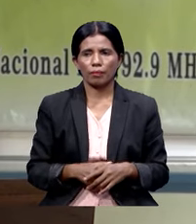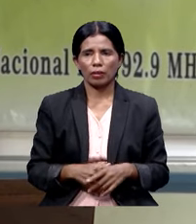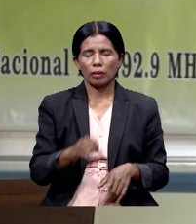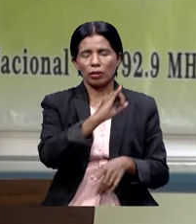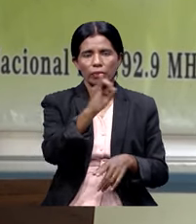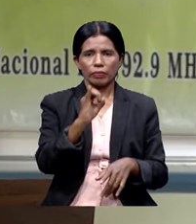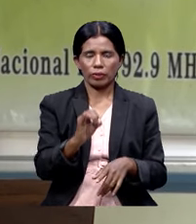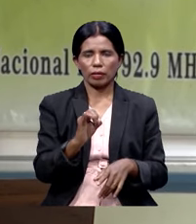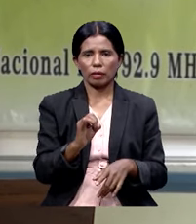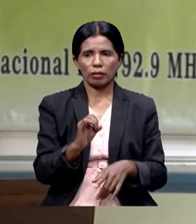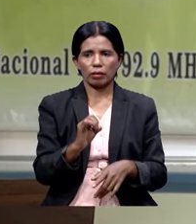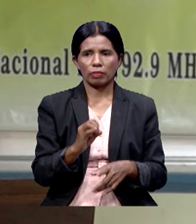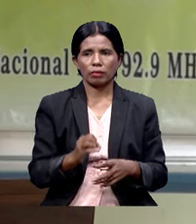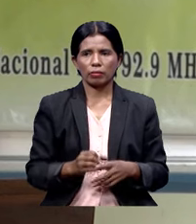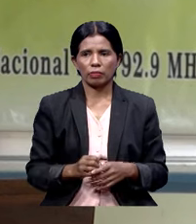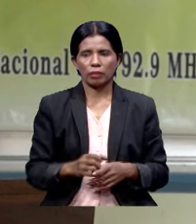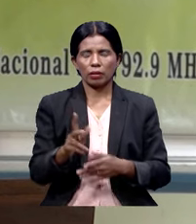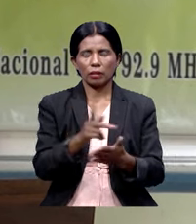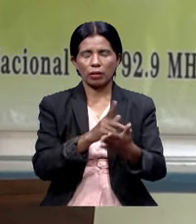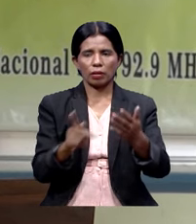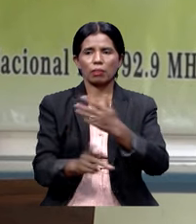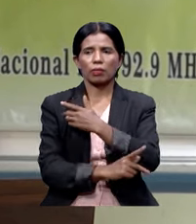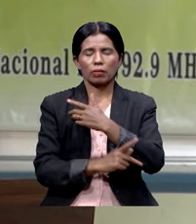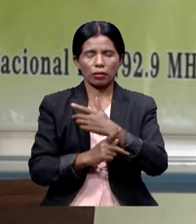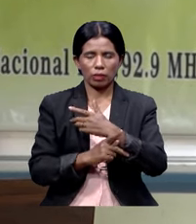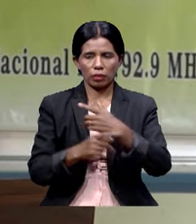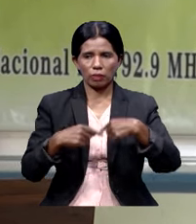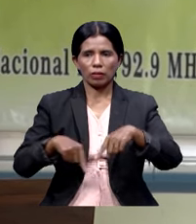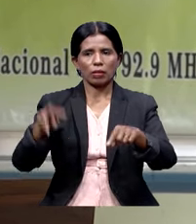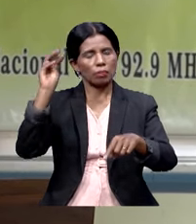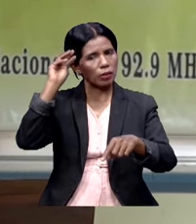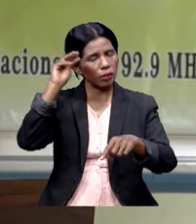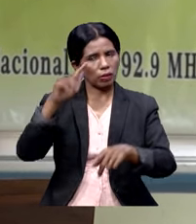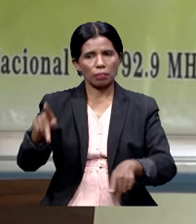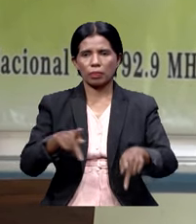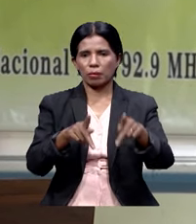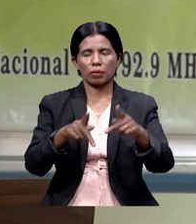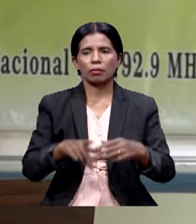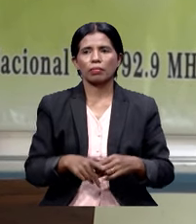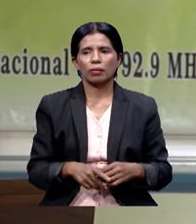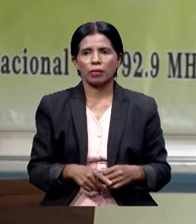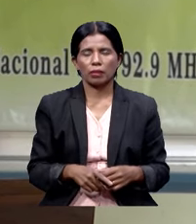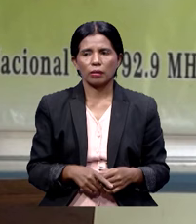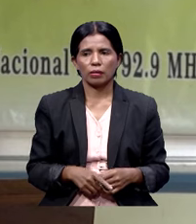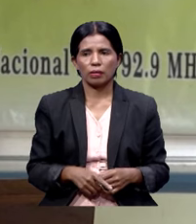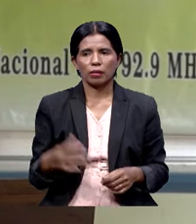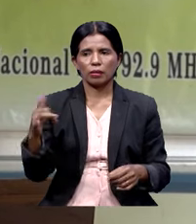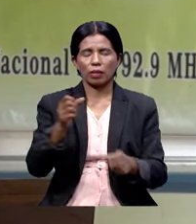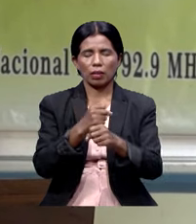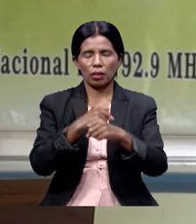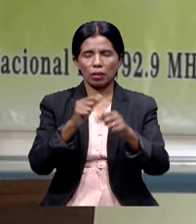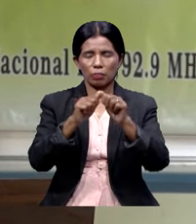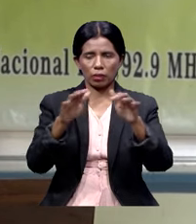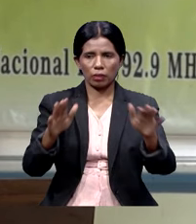investiga krimi korupsau ne fila fali ba ministerio publiko. Porque sire halau administração